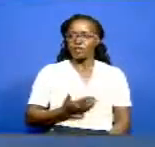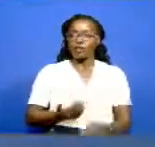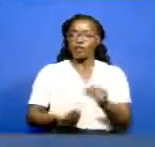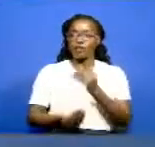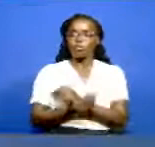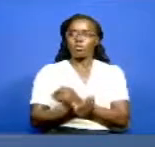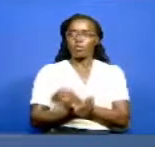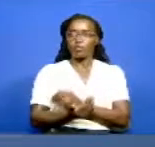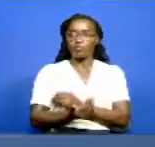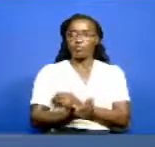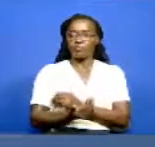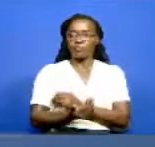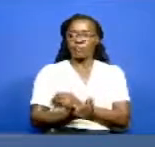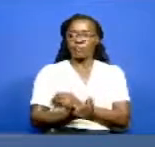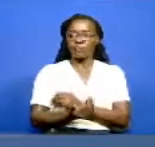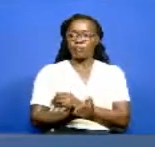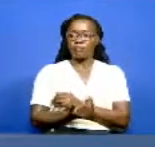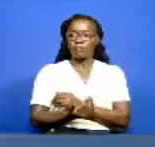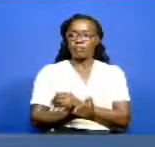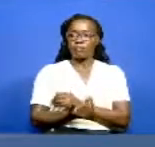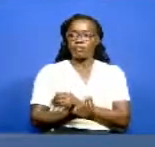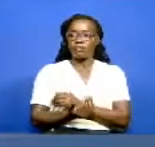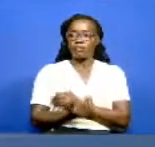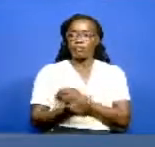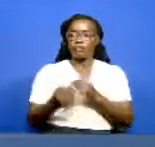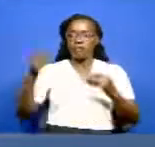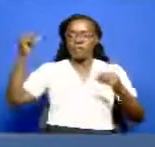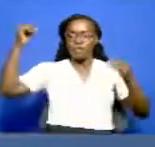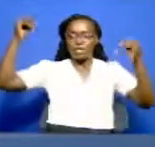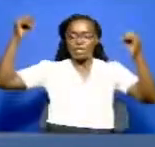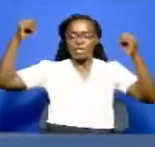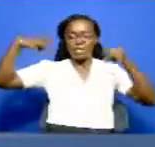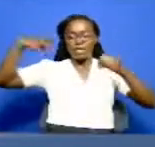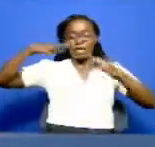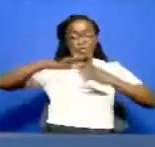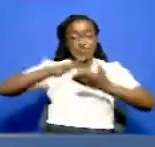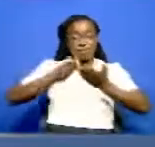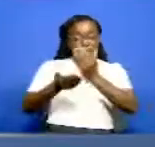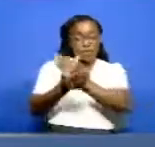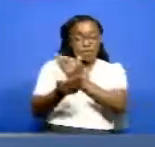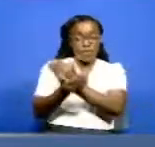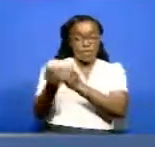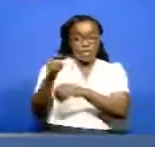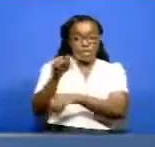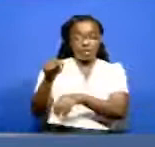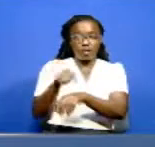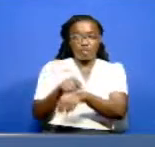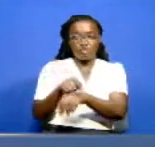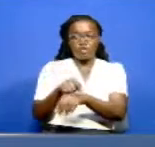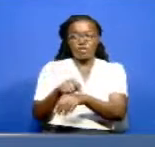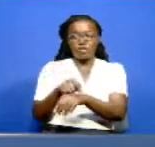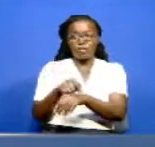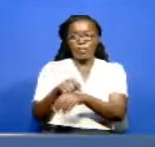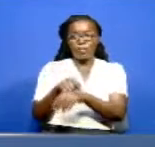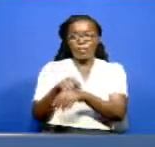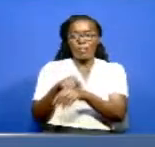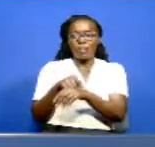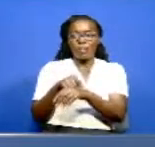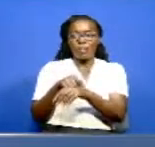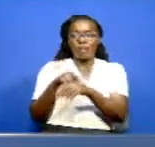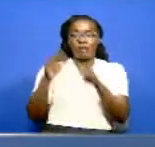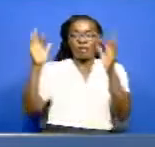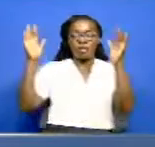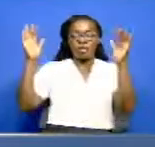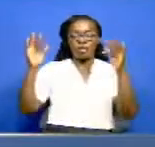asubuhi hapo kesho, na ni kwamba vipindi vya jua vinaonekana kuwepo nyakati za asubuhi, lakini pia tunaona kwamba kutakuwa na mvua